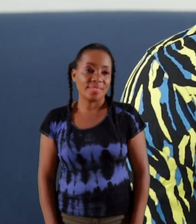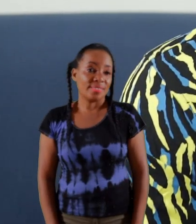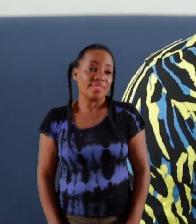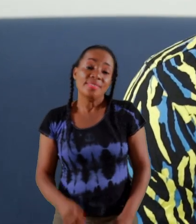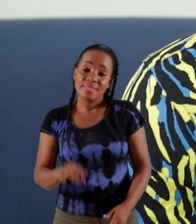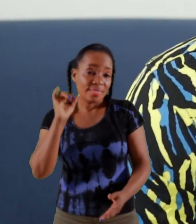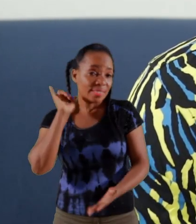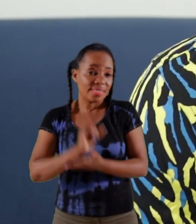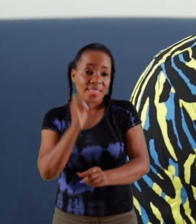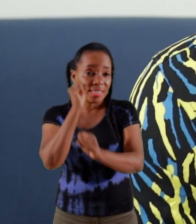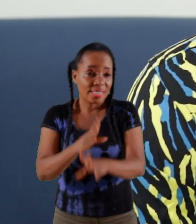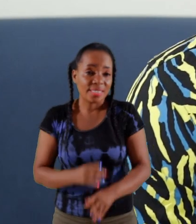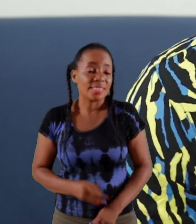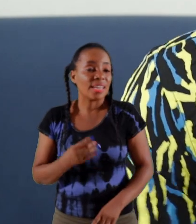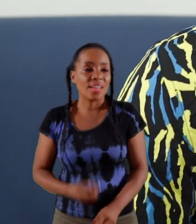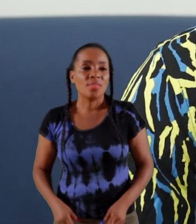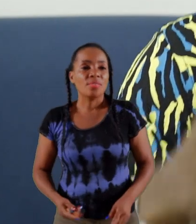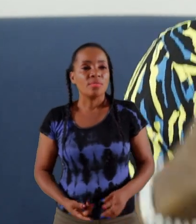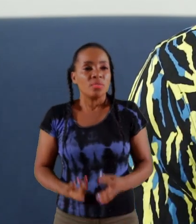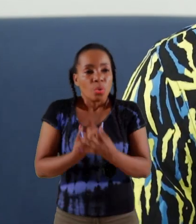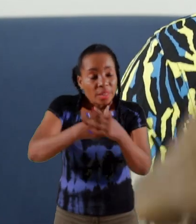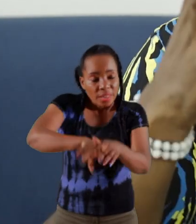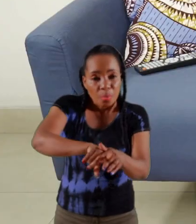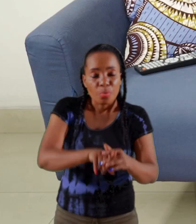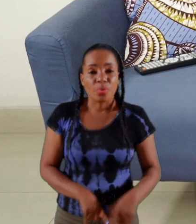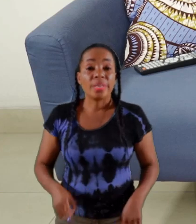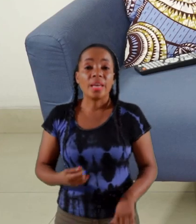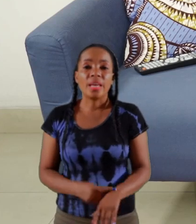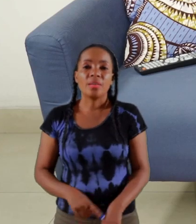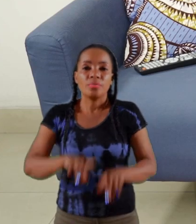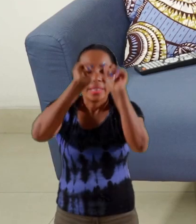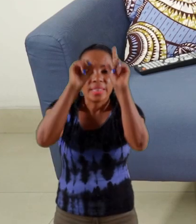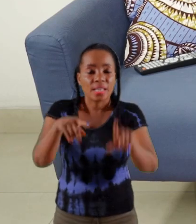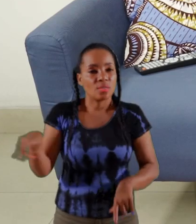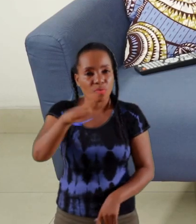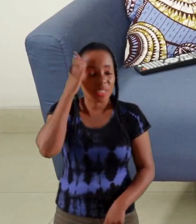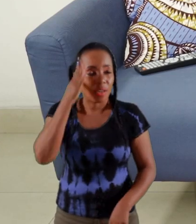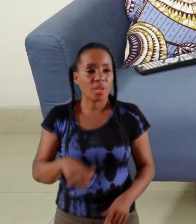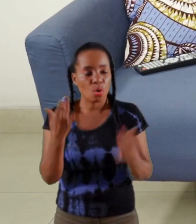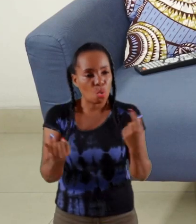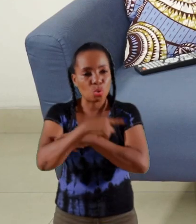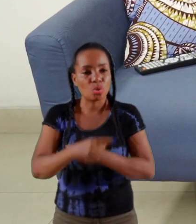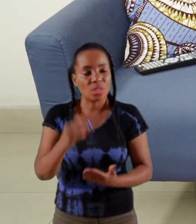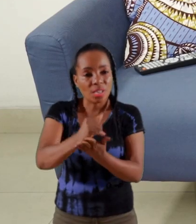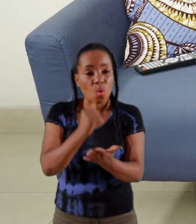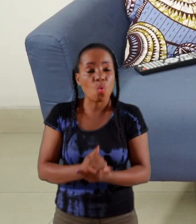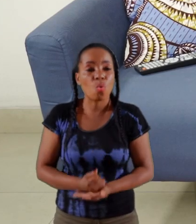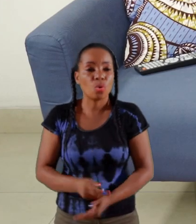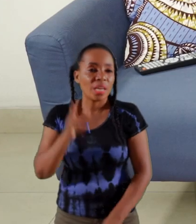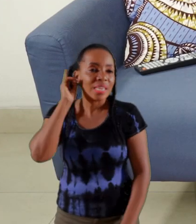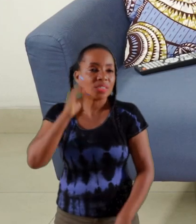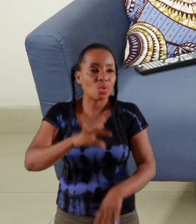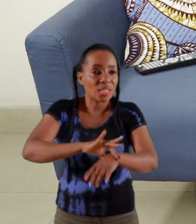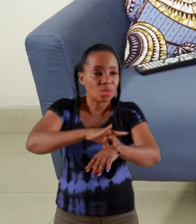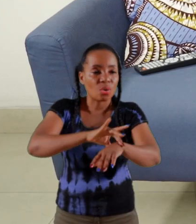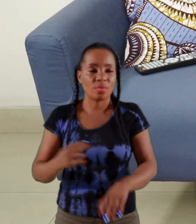début de ce quiz, que nous sommes aujourd'hui en mode histoire. Nous allons essayer de vous faire comprendre le monde dans lequel vous vivez, le monde qui vous